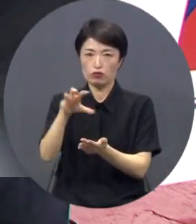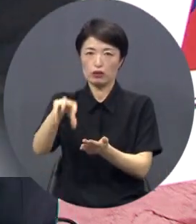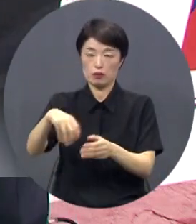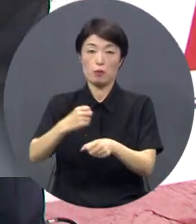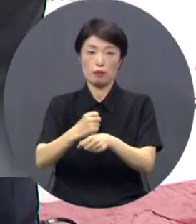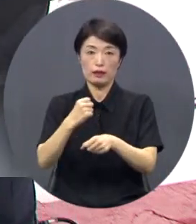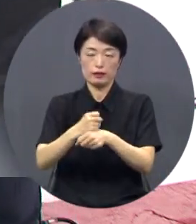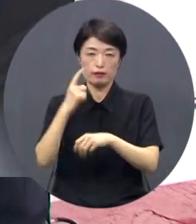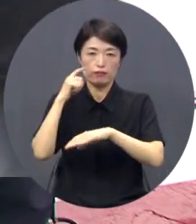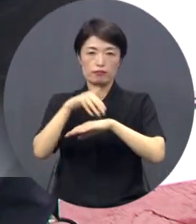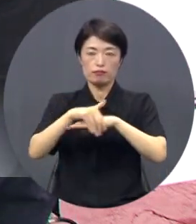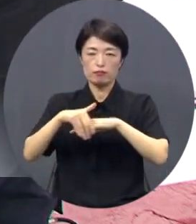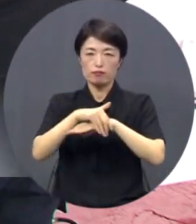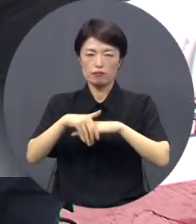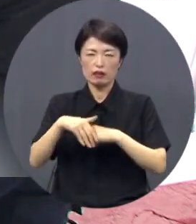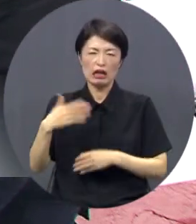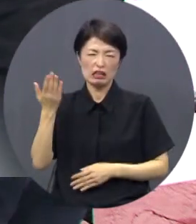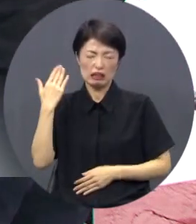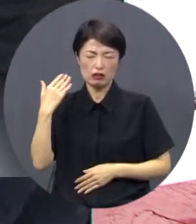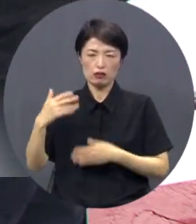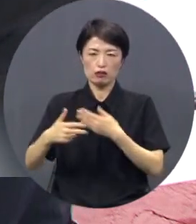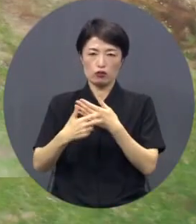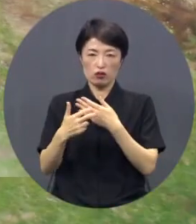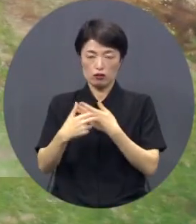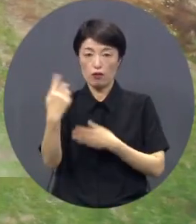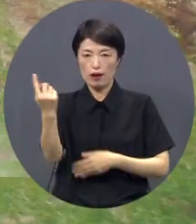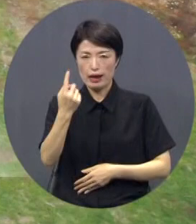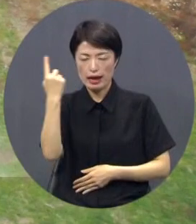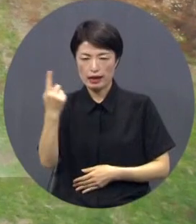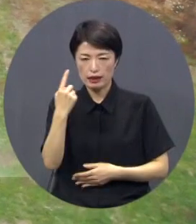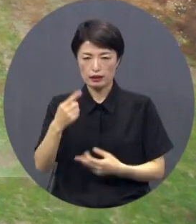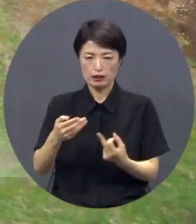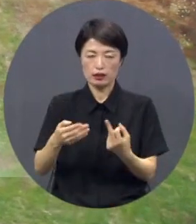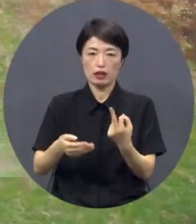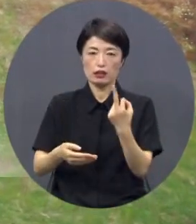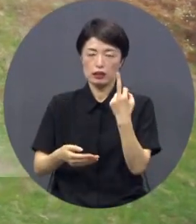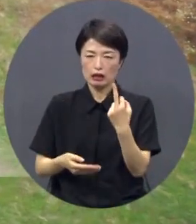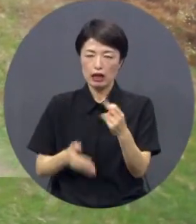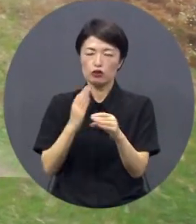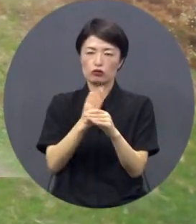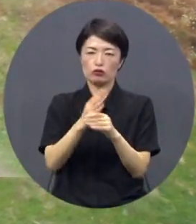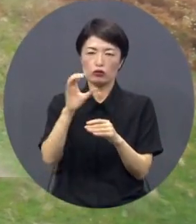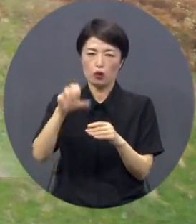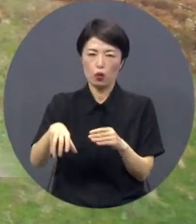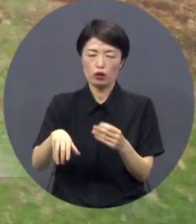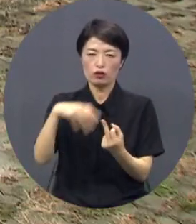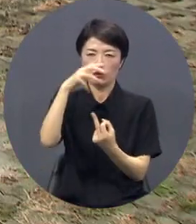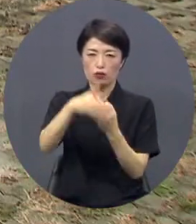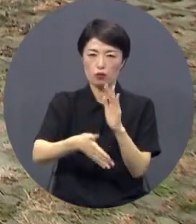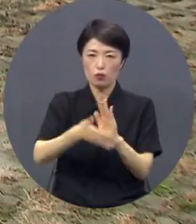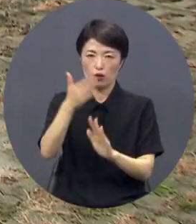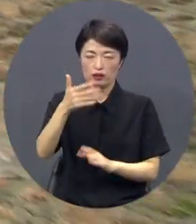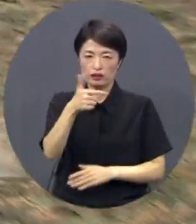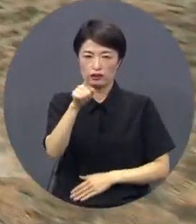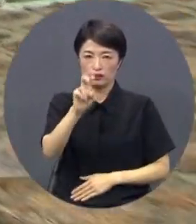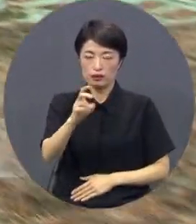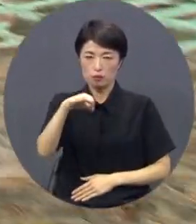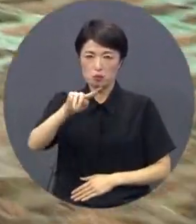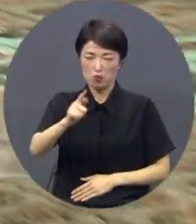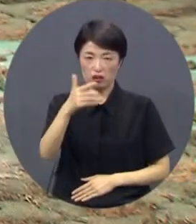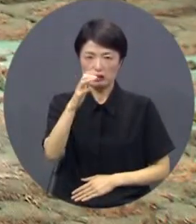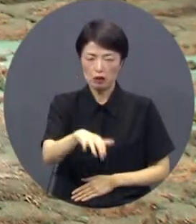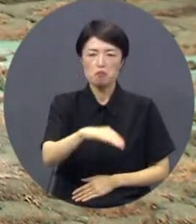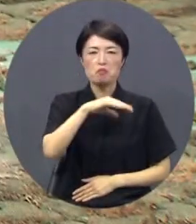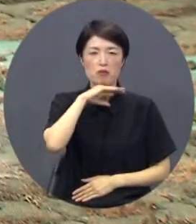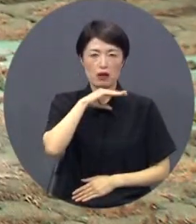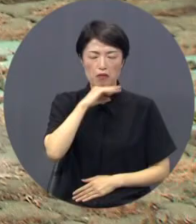계획입니다. 그동안 닥터 헬기는 중산간인 서귀포시 남원읍 수막리에서 대기했는데 기상 악화 때는